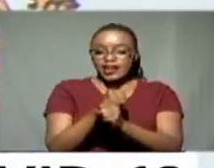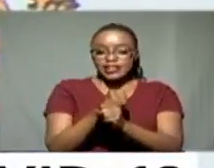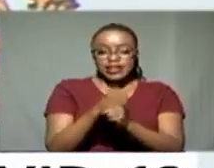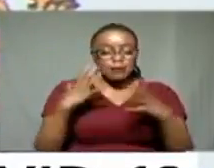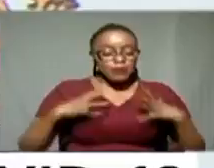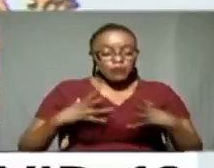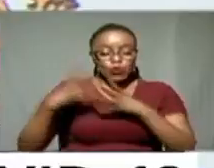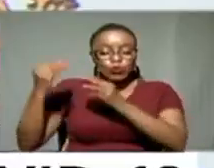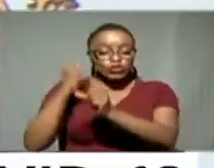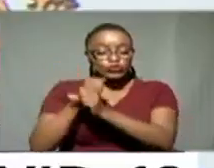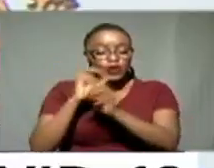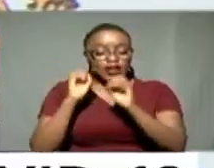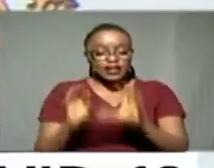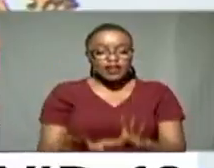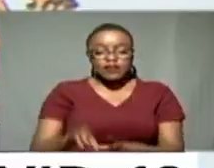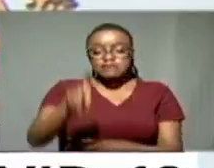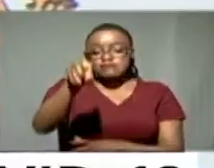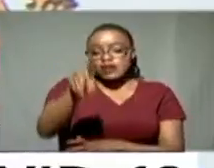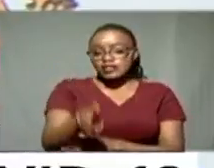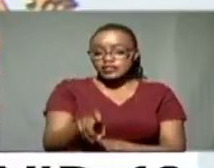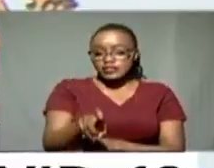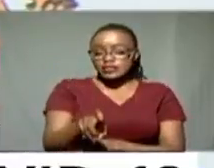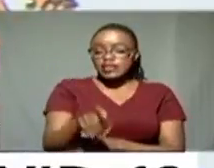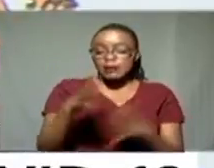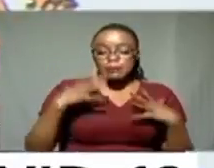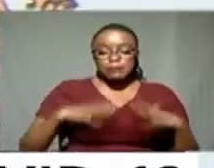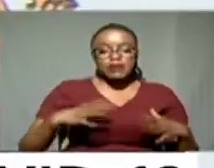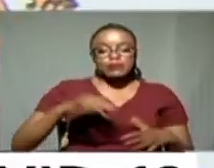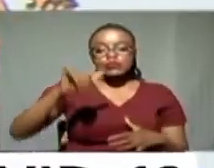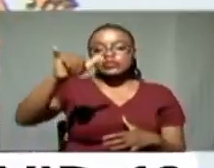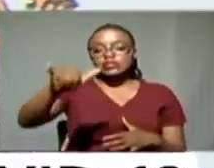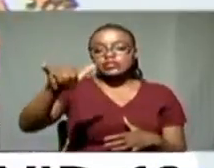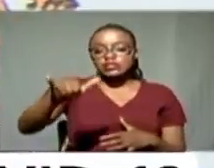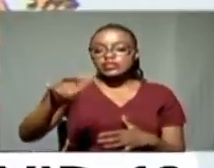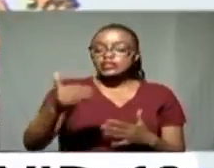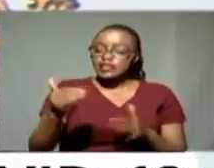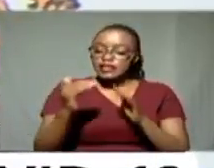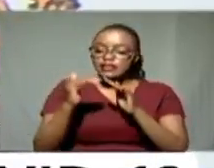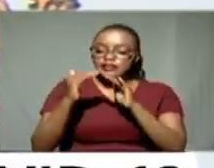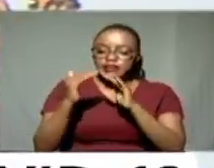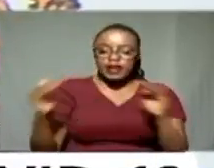wanaenda, ni lazima watu wakae nyumbani.